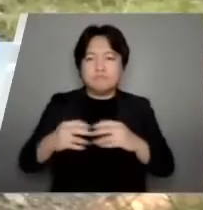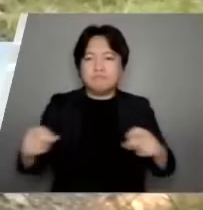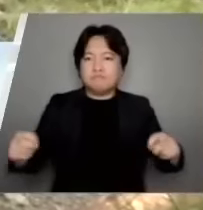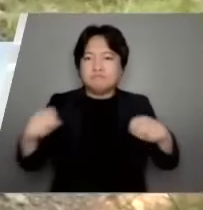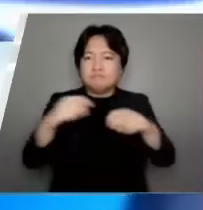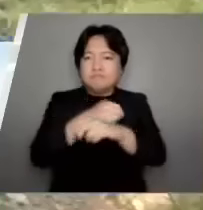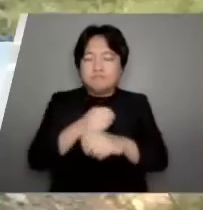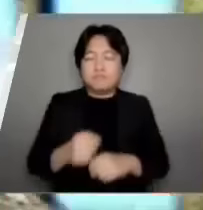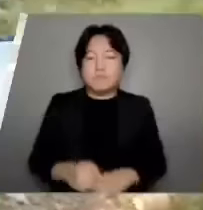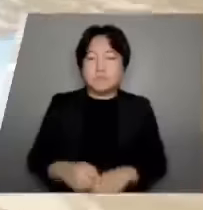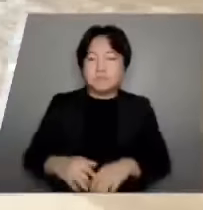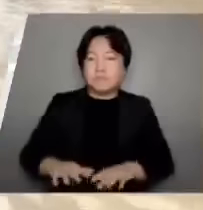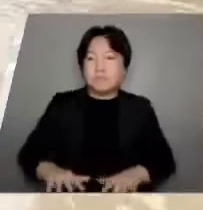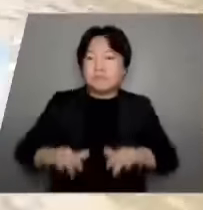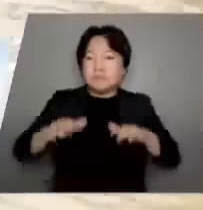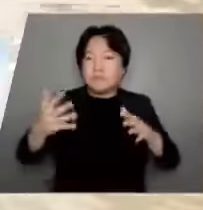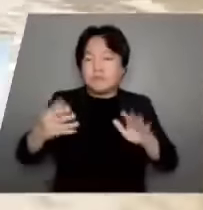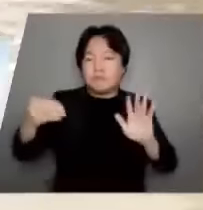sa PAGASA.